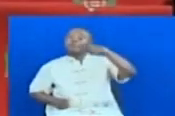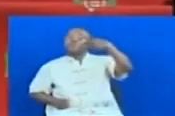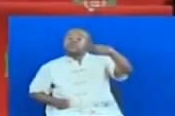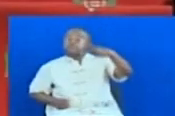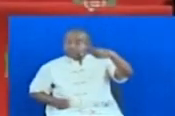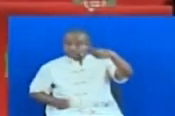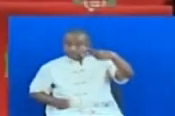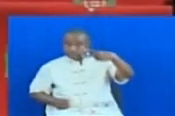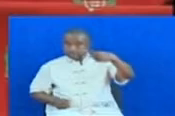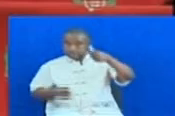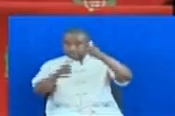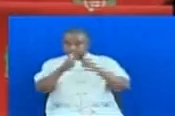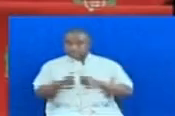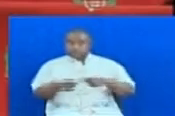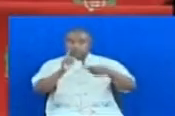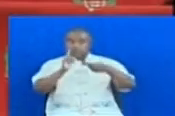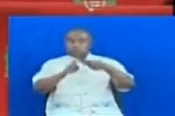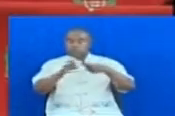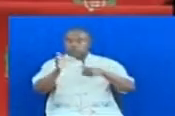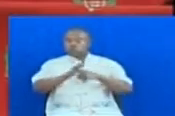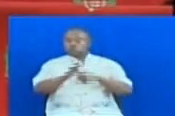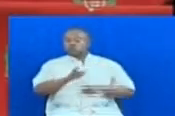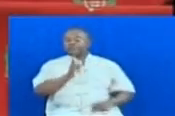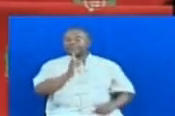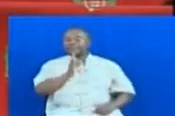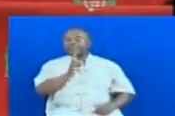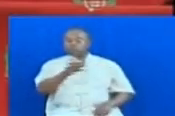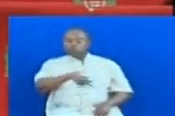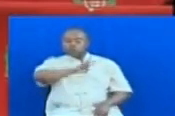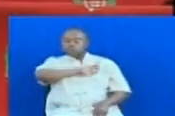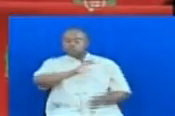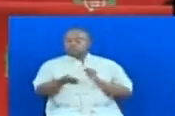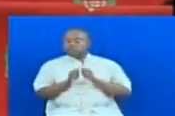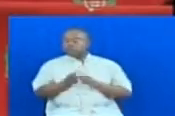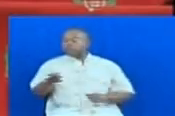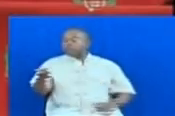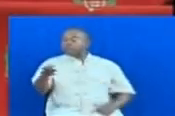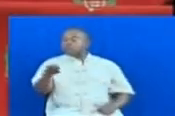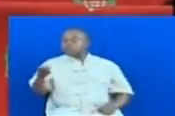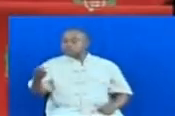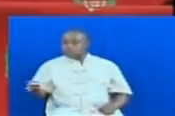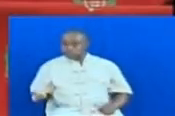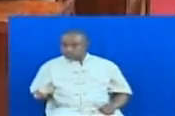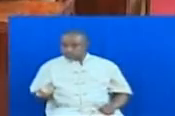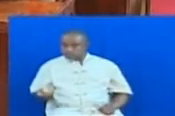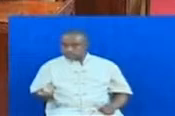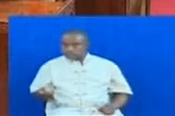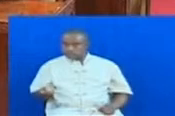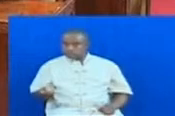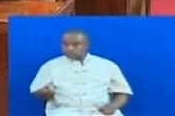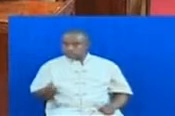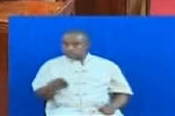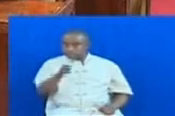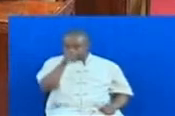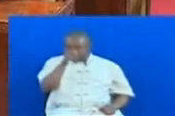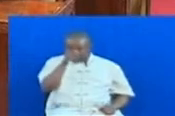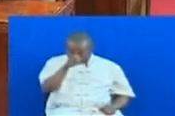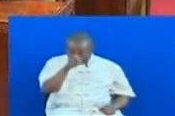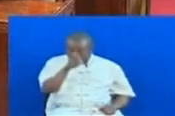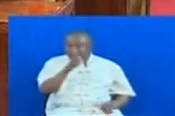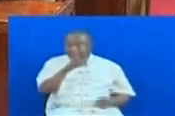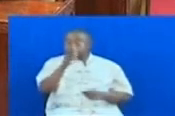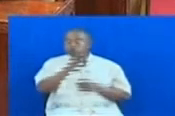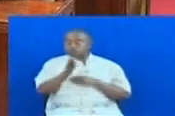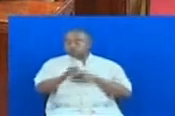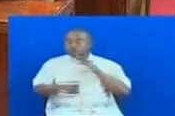kwanza linahusu tamko la rasilimali na madeni la mwisho wa kutumikia wadhifa kwa kiongozi wa